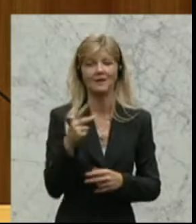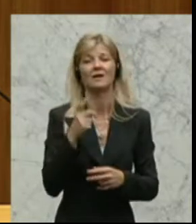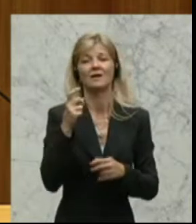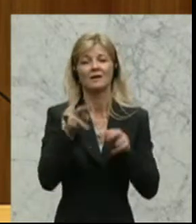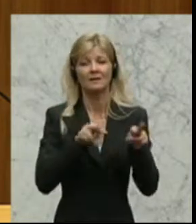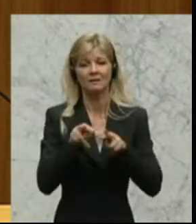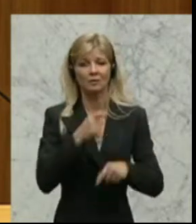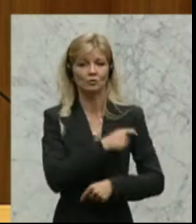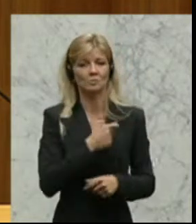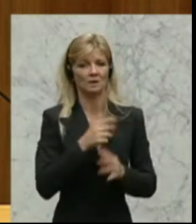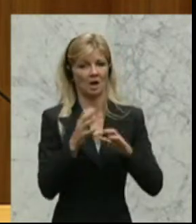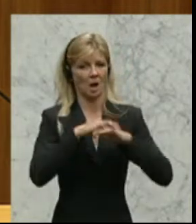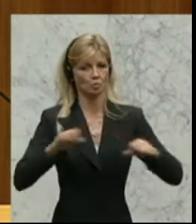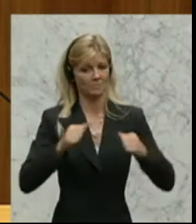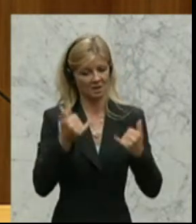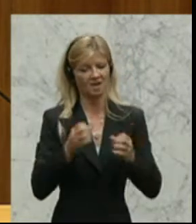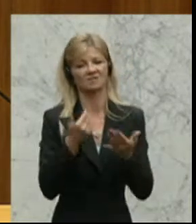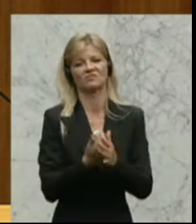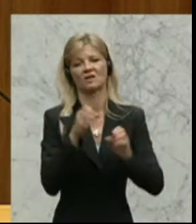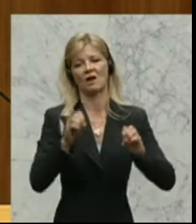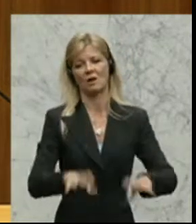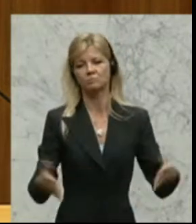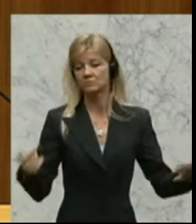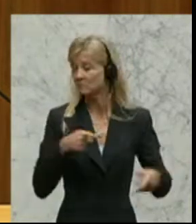sehr Mühevolles. Jetzt gibt es diese sogenannte